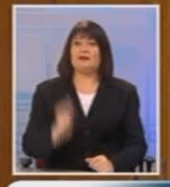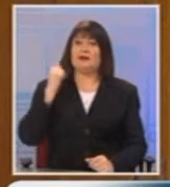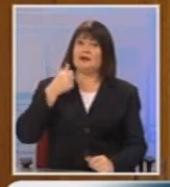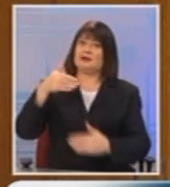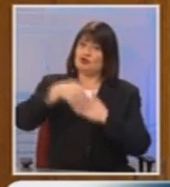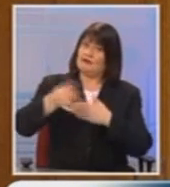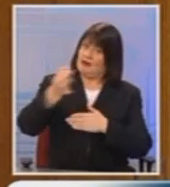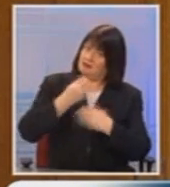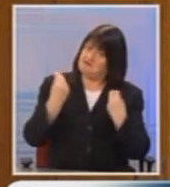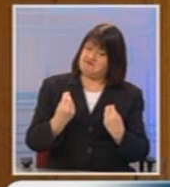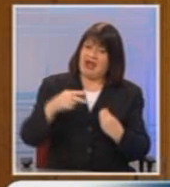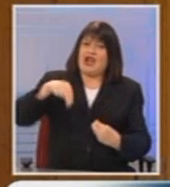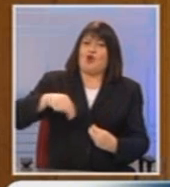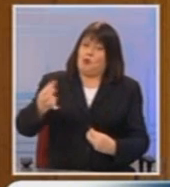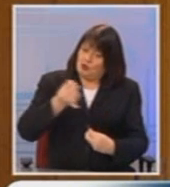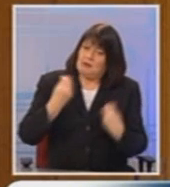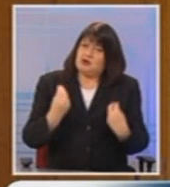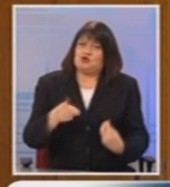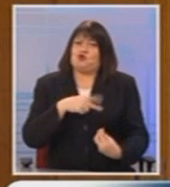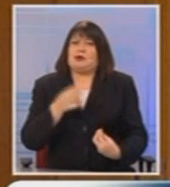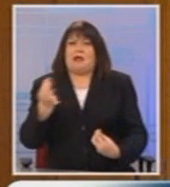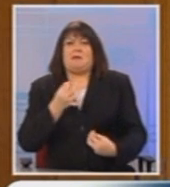Νίκο, δεν διαφωνώ, το είπες πολύ σωστά εδώ.